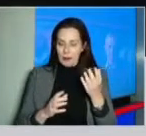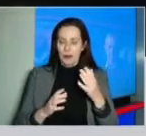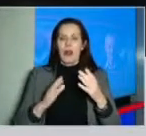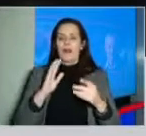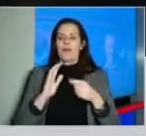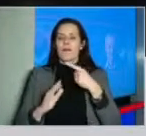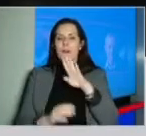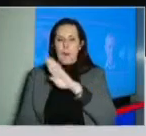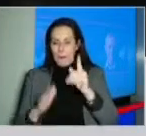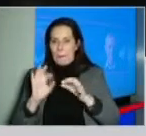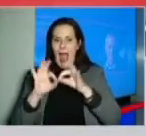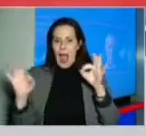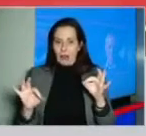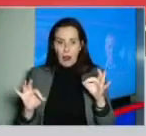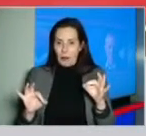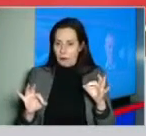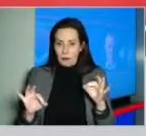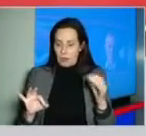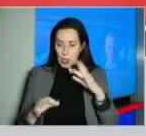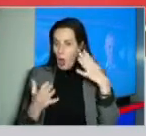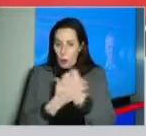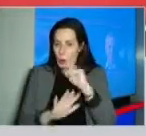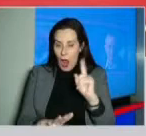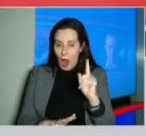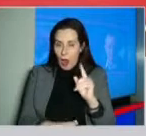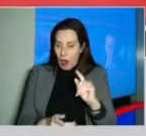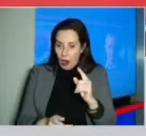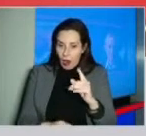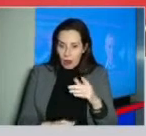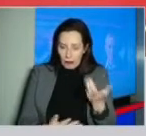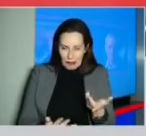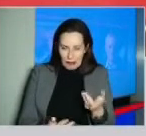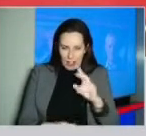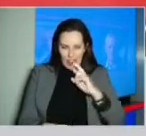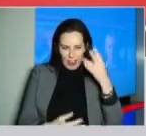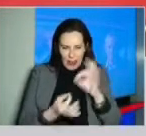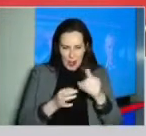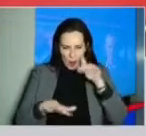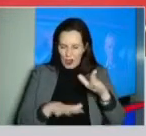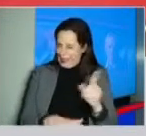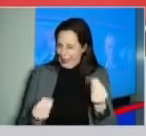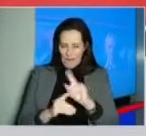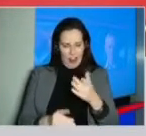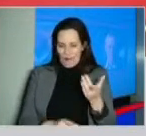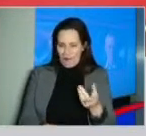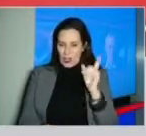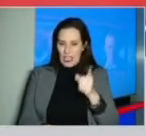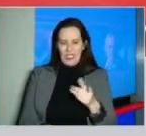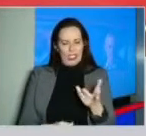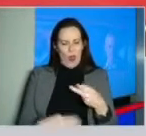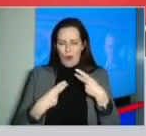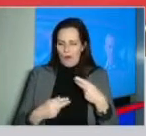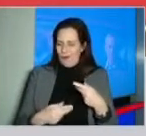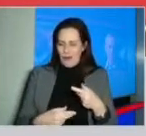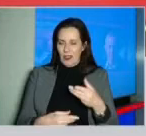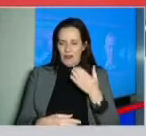הראשונה של נתניהו, שלא היו קדנציות מוצלחות. אז להפוך אותם לחצי קדנציה, זה דבר אחד שהם יצטרכו למכור, והוא מאוד